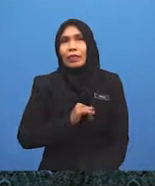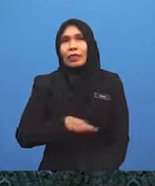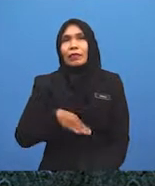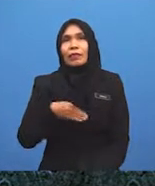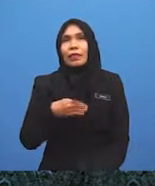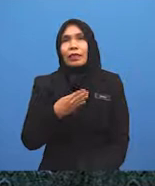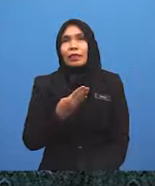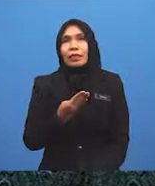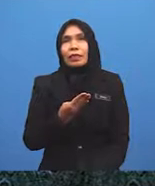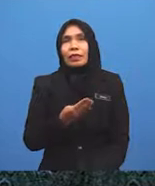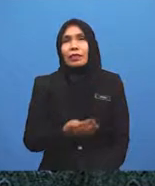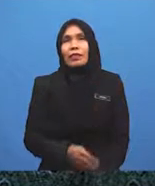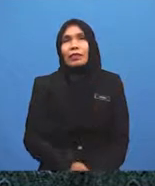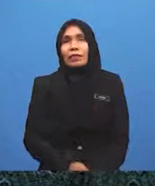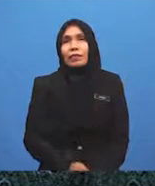Saya berasa